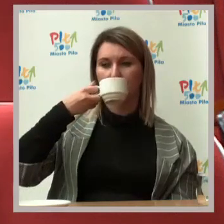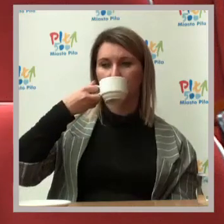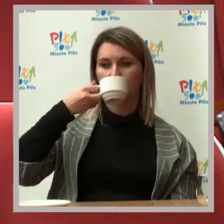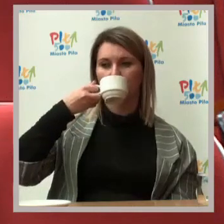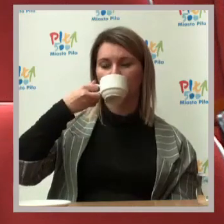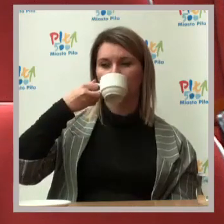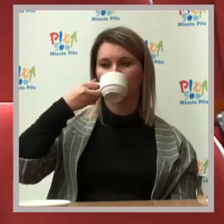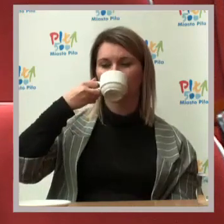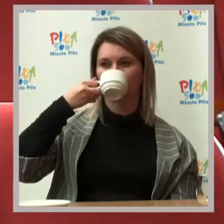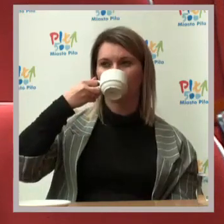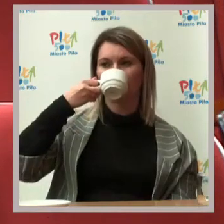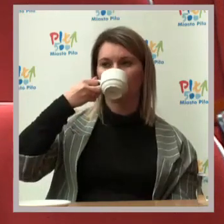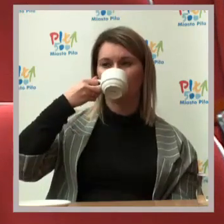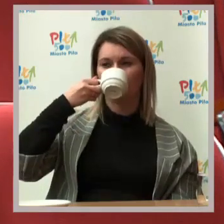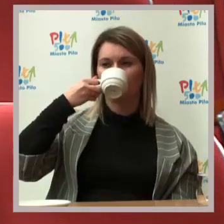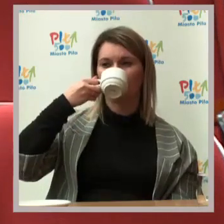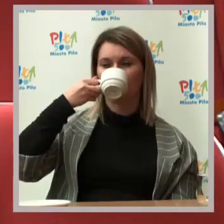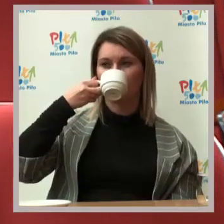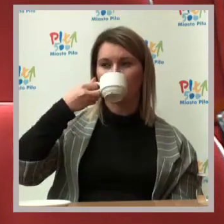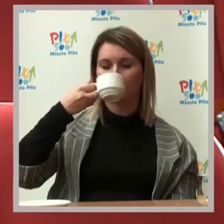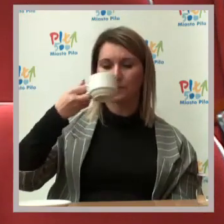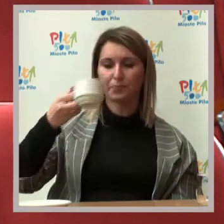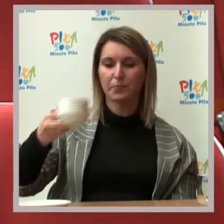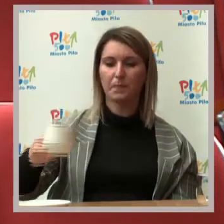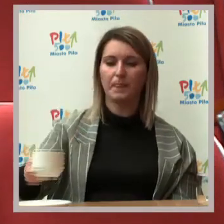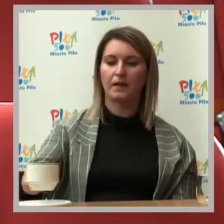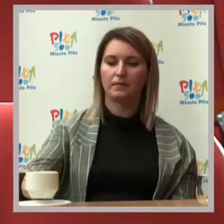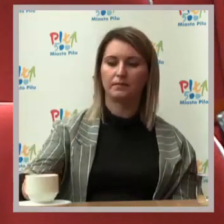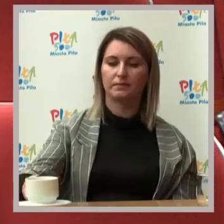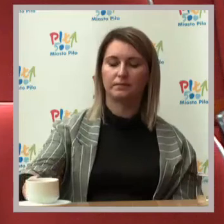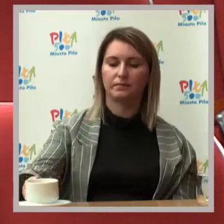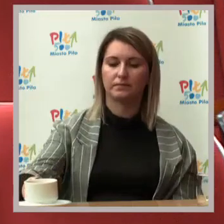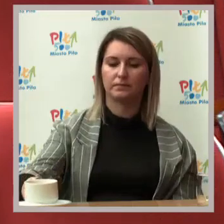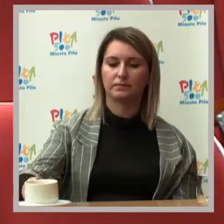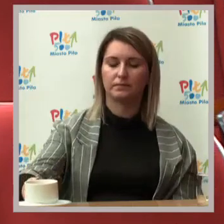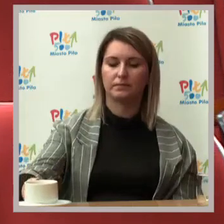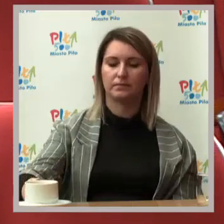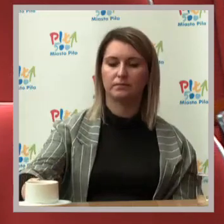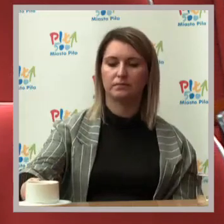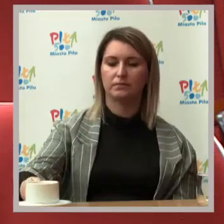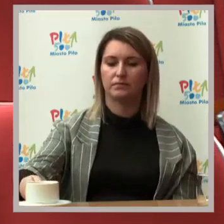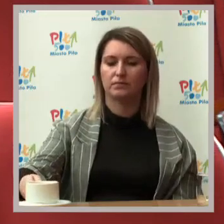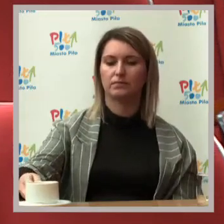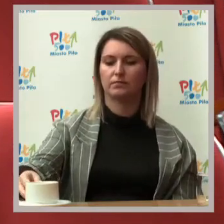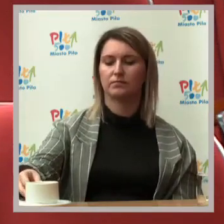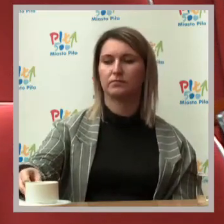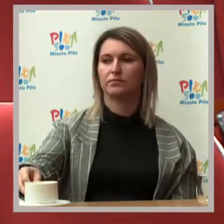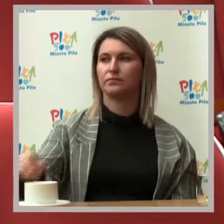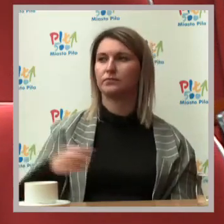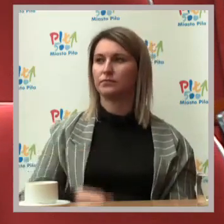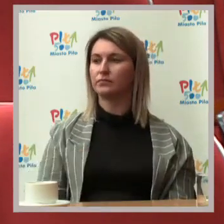umowy. Realizowany jest projekt przy Szkole Podstawowej numer 1. W zakresie klasyfikacji budżetowej czysto techniczna